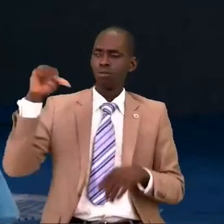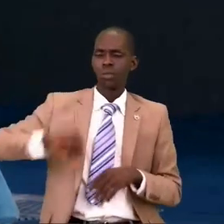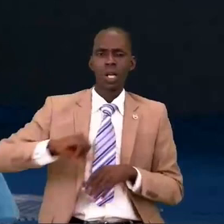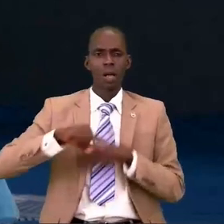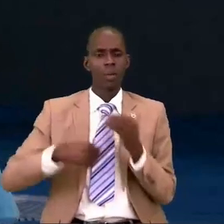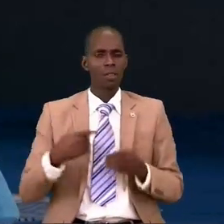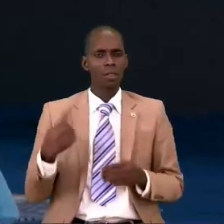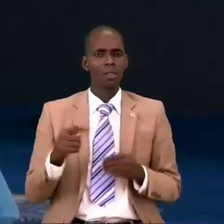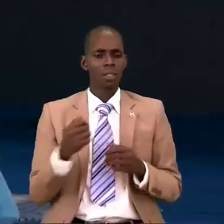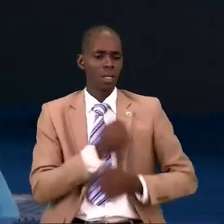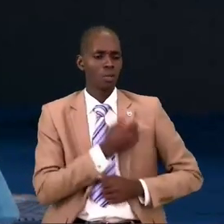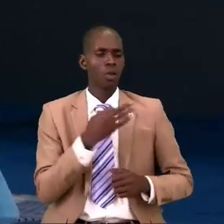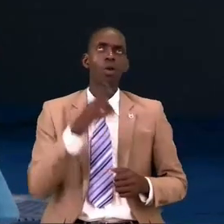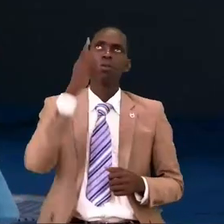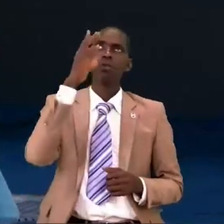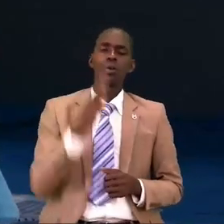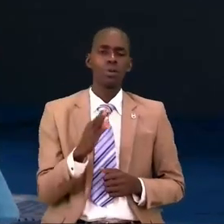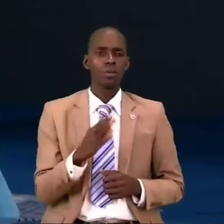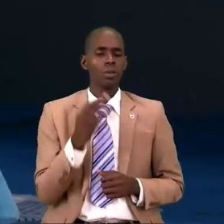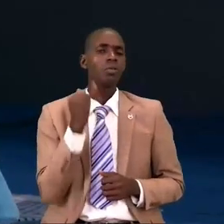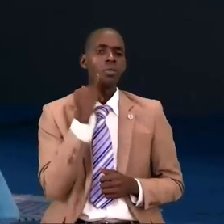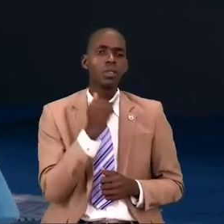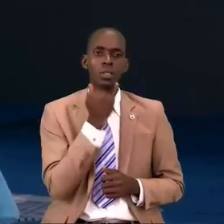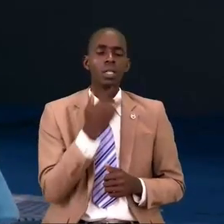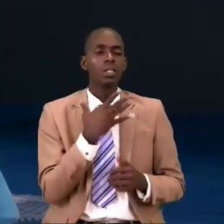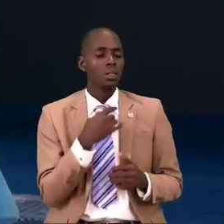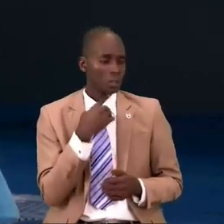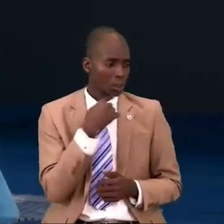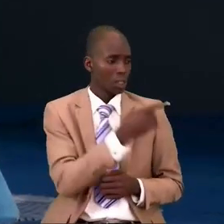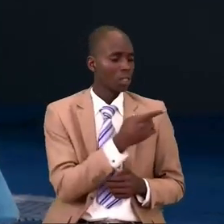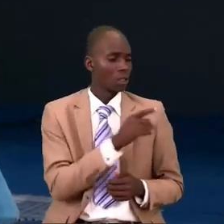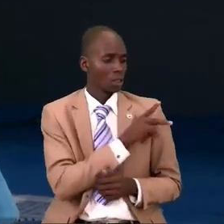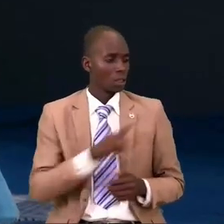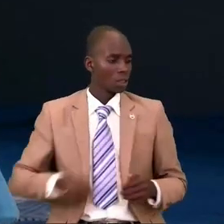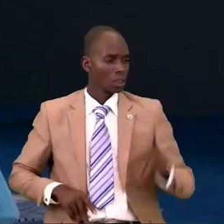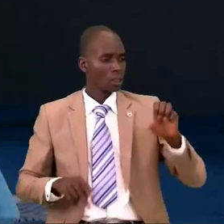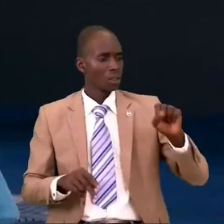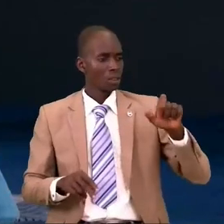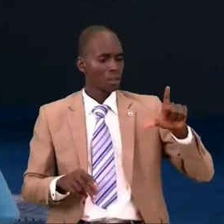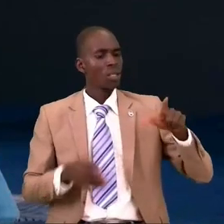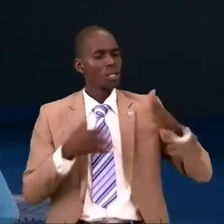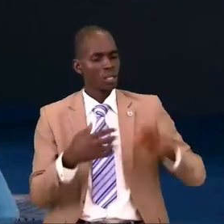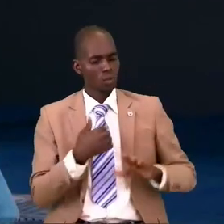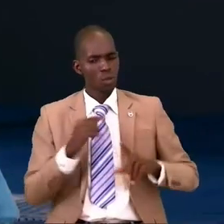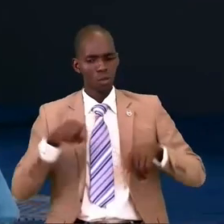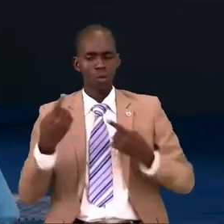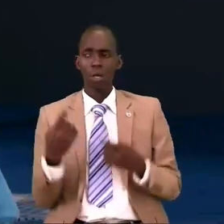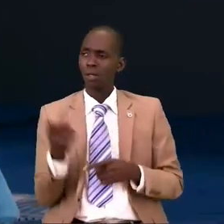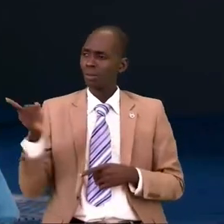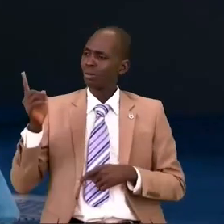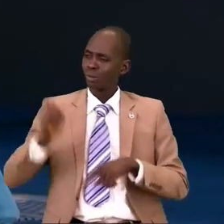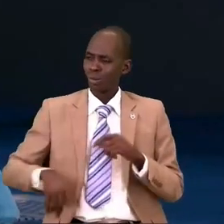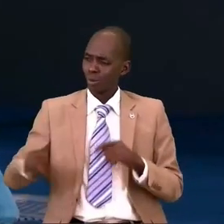me charger de cet homme. Non, tu ne peux pas. Il est guerrier depuis sa jeunesse. Regarde-moi, Saül, le roi de la